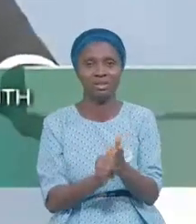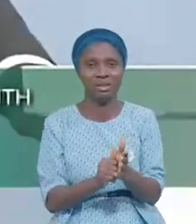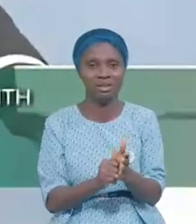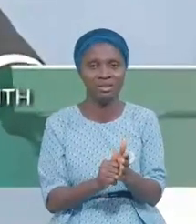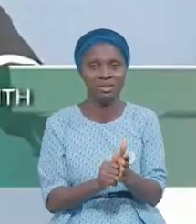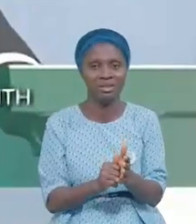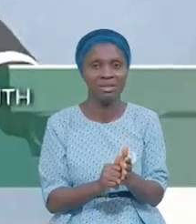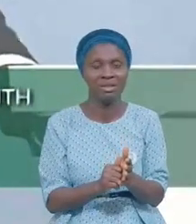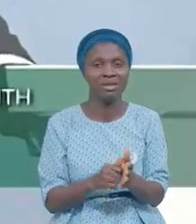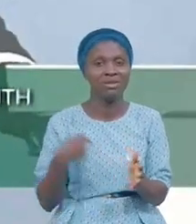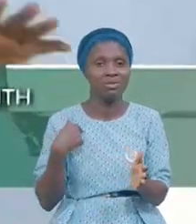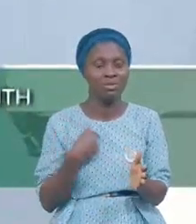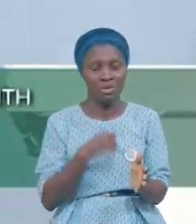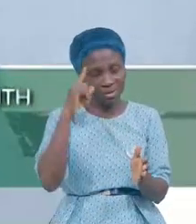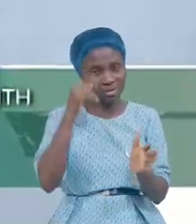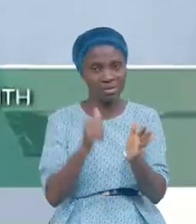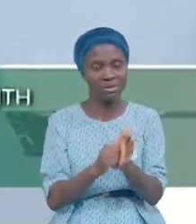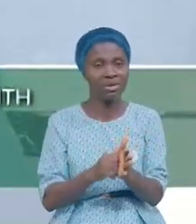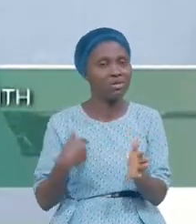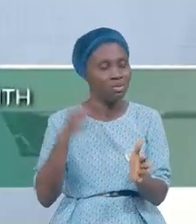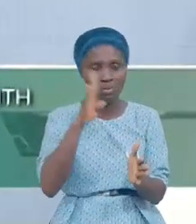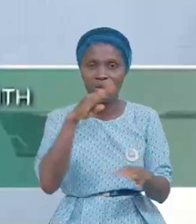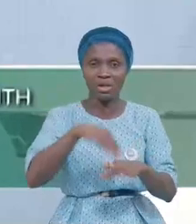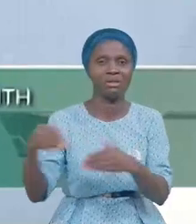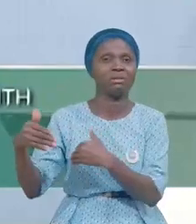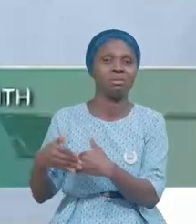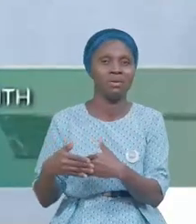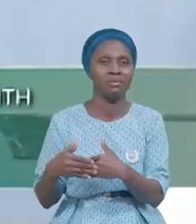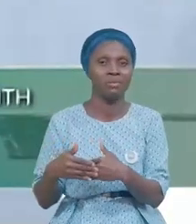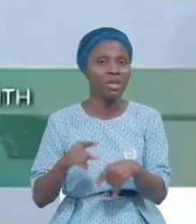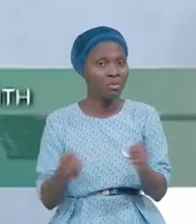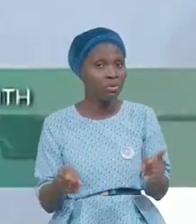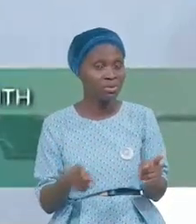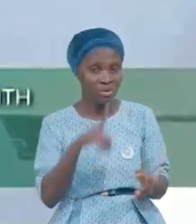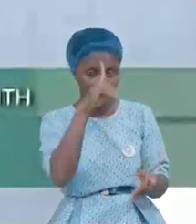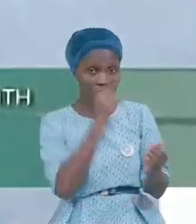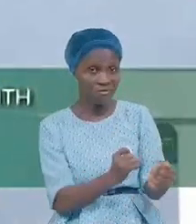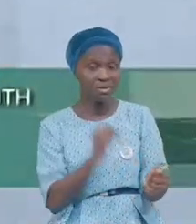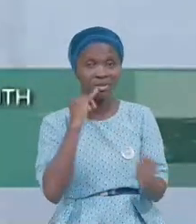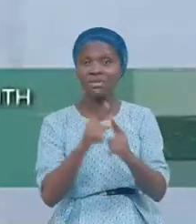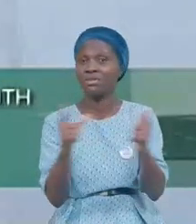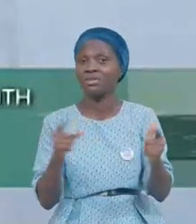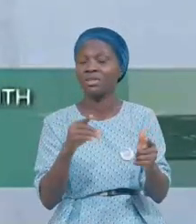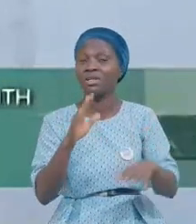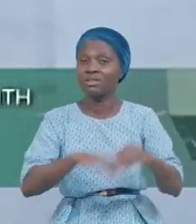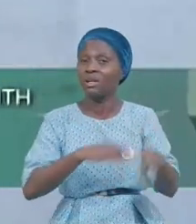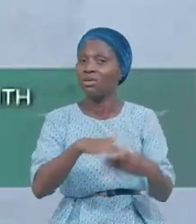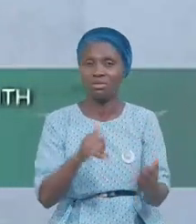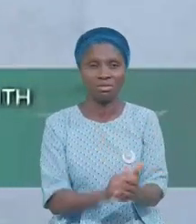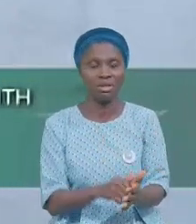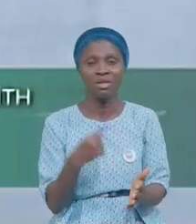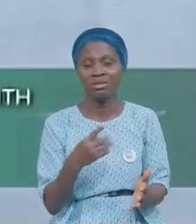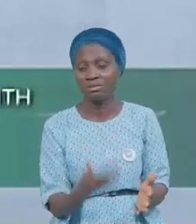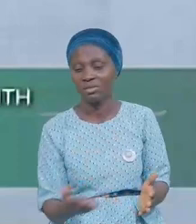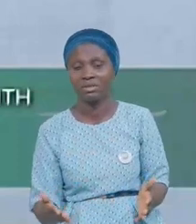nous serons derrière à la queue. Mais, vous voyez, la foi est plus grande que toutes ces choses. Les choses matérielles,